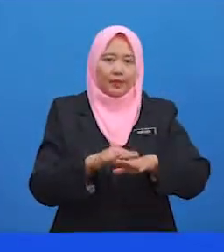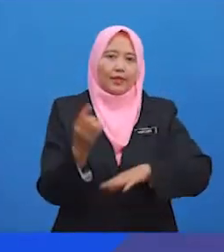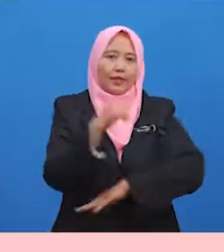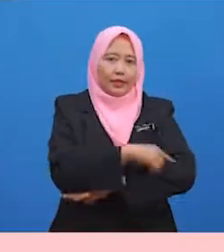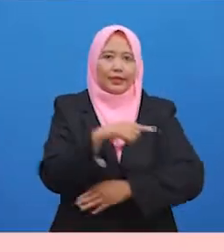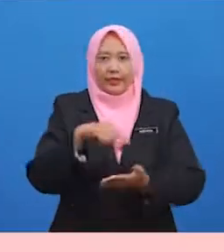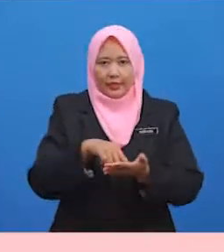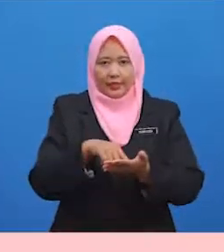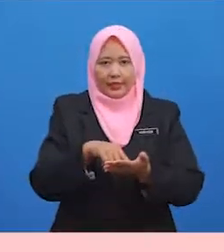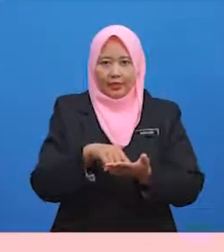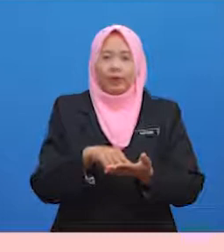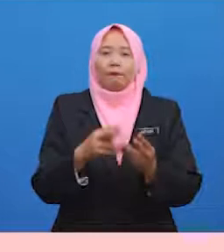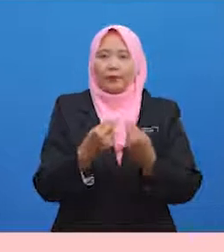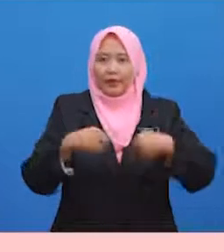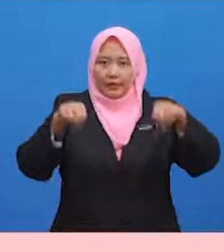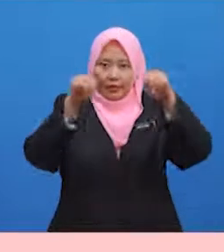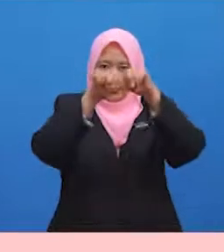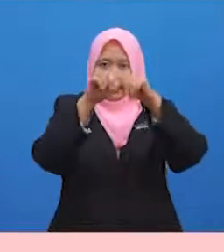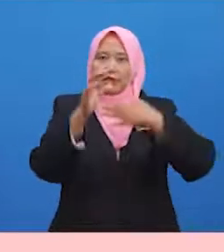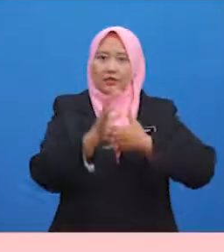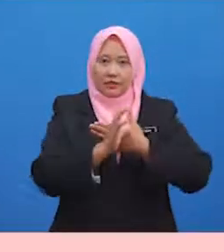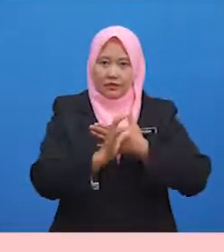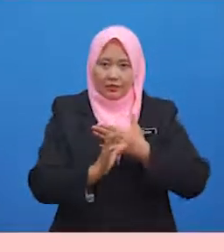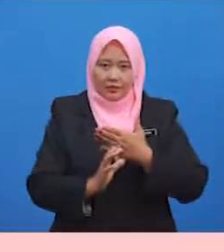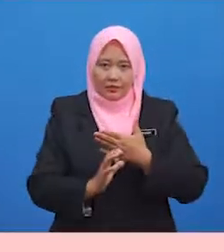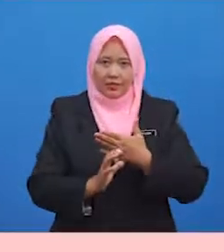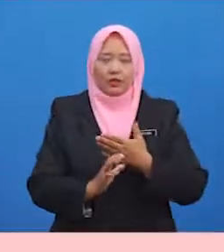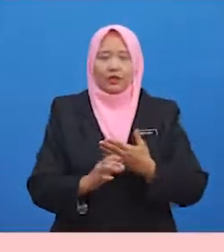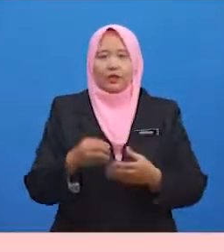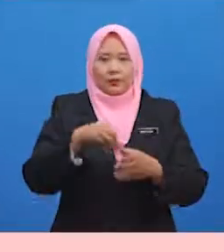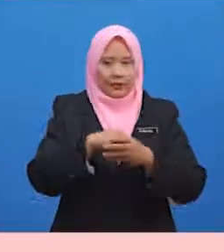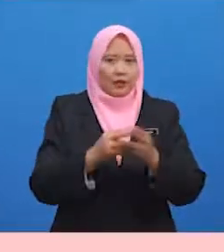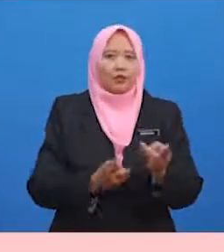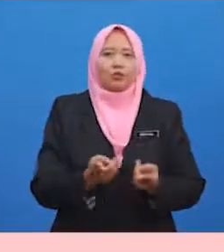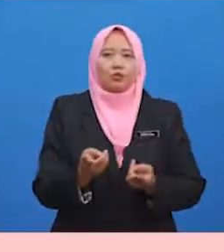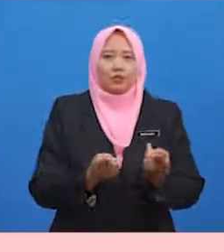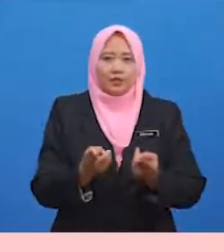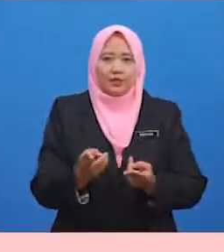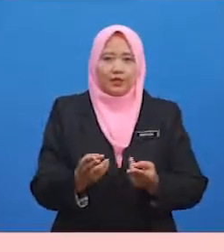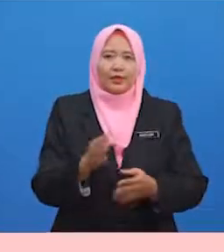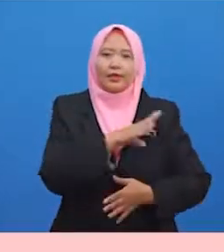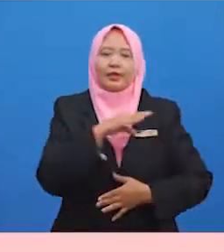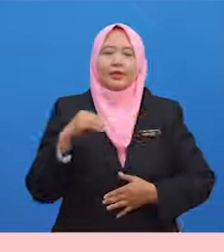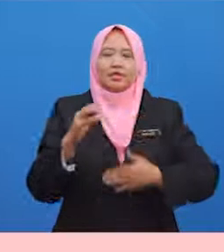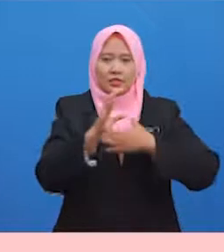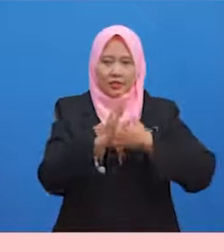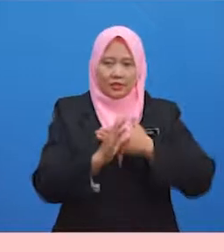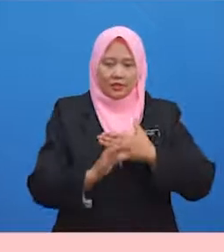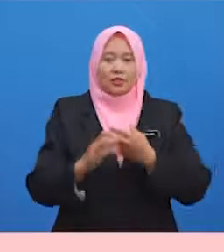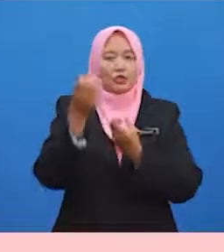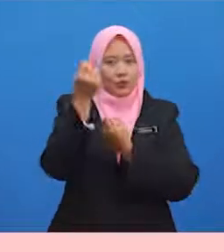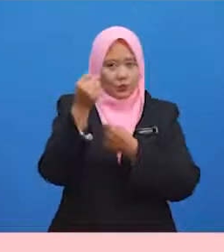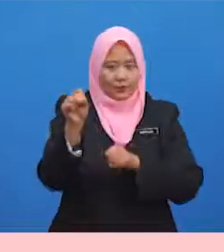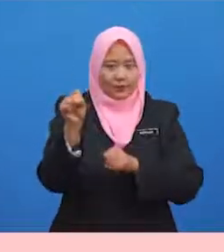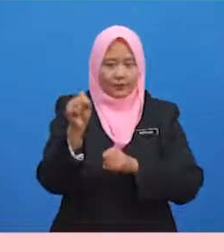adalah penilaian kecederaan yang berada di dalam topik pengurusan dan kecederaan sukan. Cikgu percaya semua